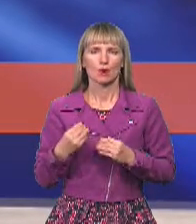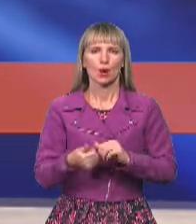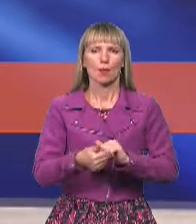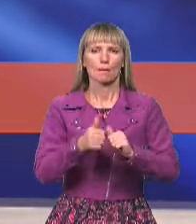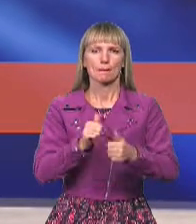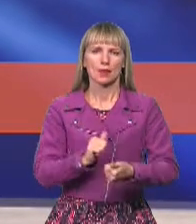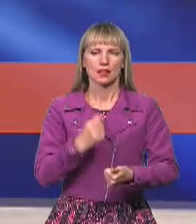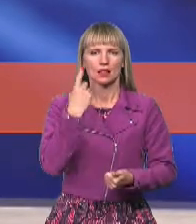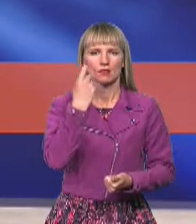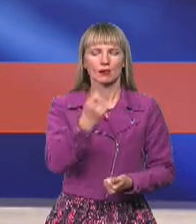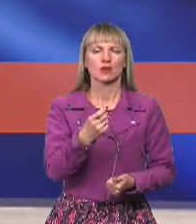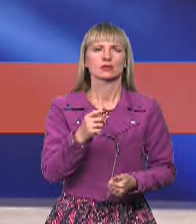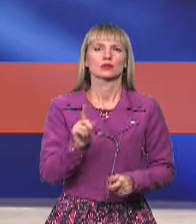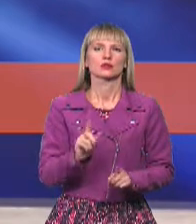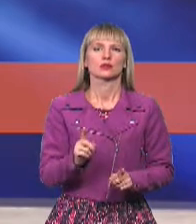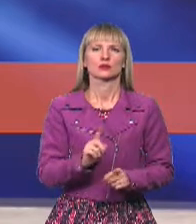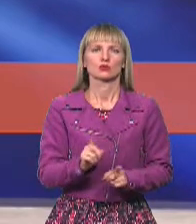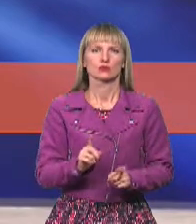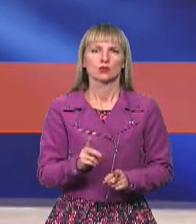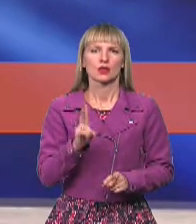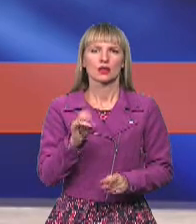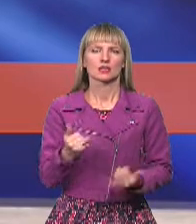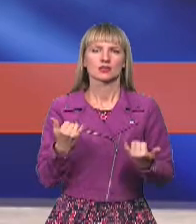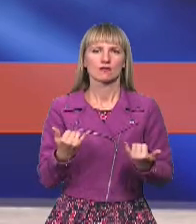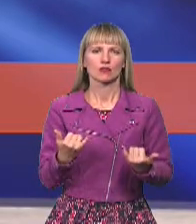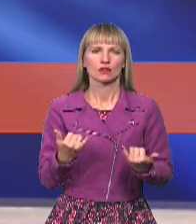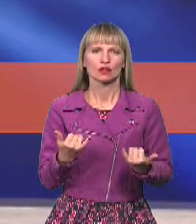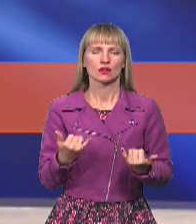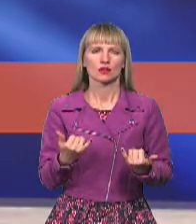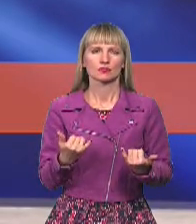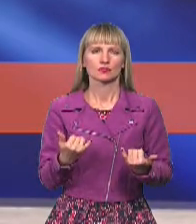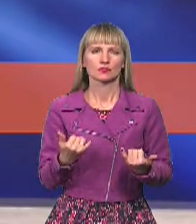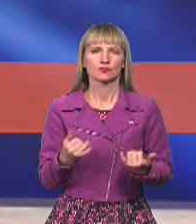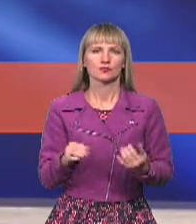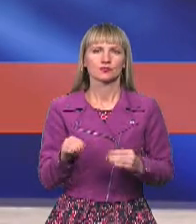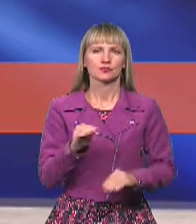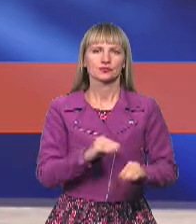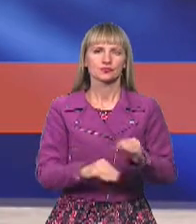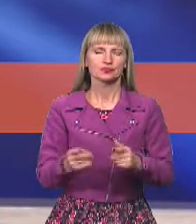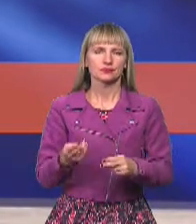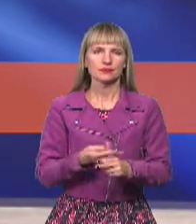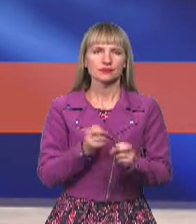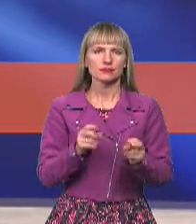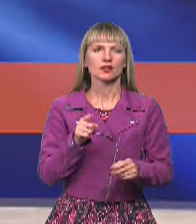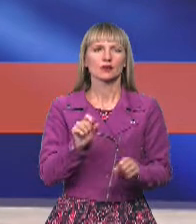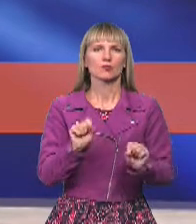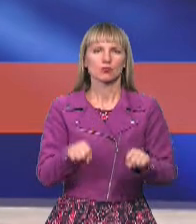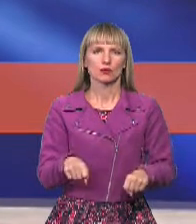взаимообмена информацией, потому что на сегодняшний момент система безопасности, она